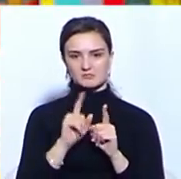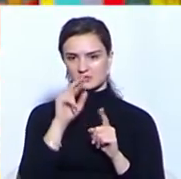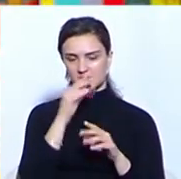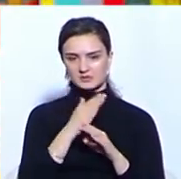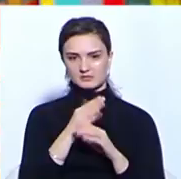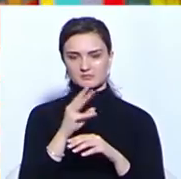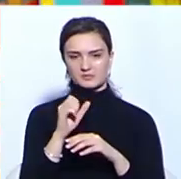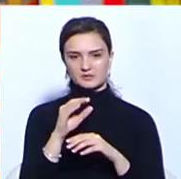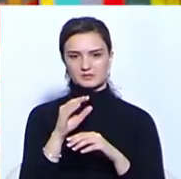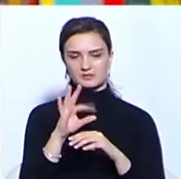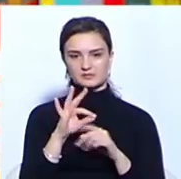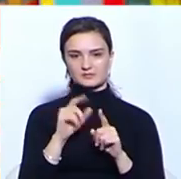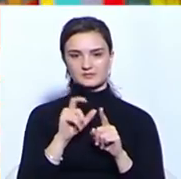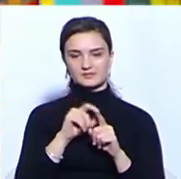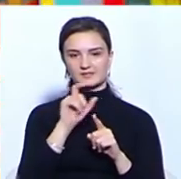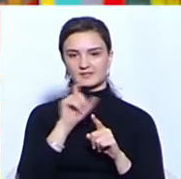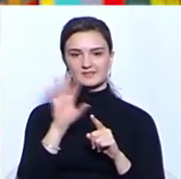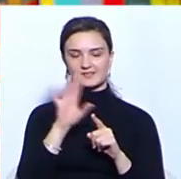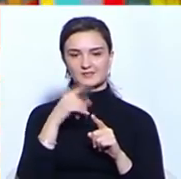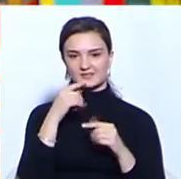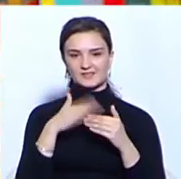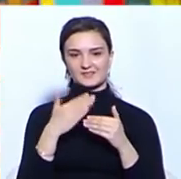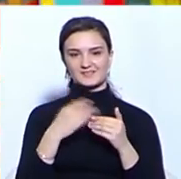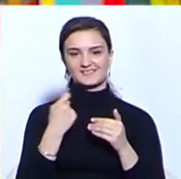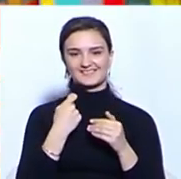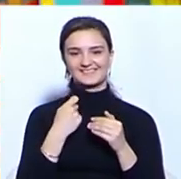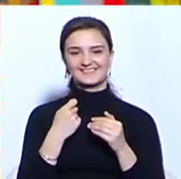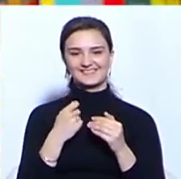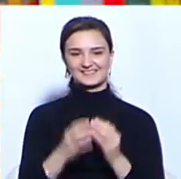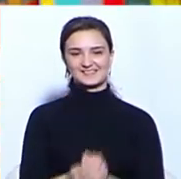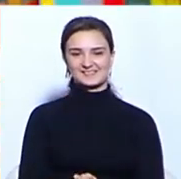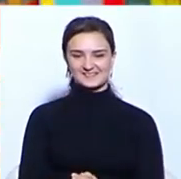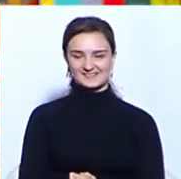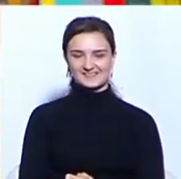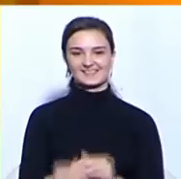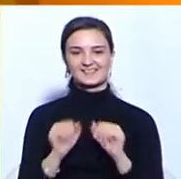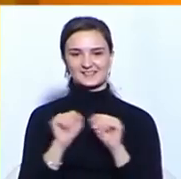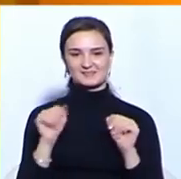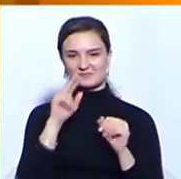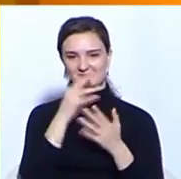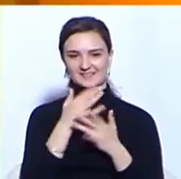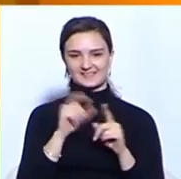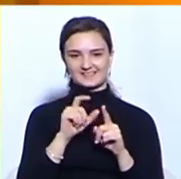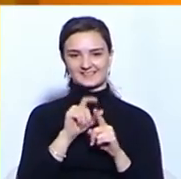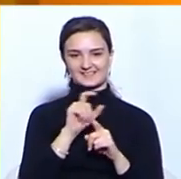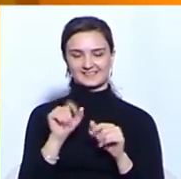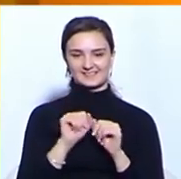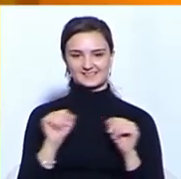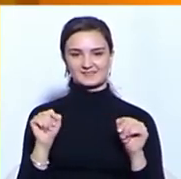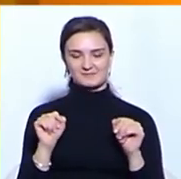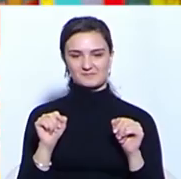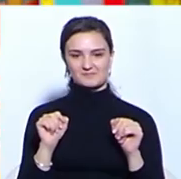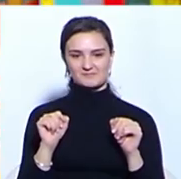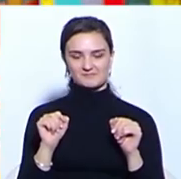არის მეტოტრექსი. არ ვახსენოთ თავის ჯებით? ხო, არ ვიცი. არ შეიძლება პრეპარატი ხსენება ბატონო. არა, ეს